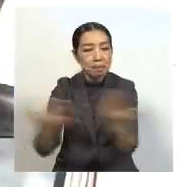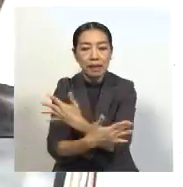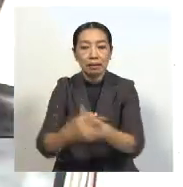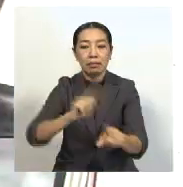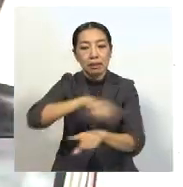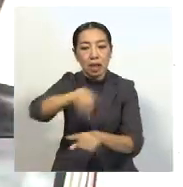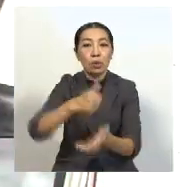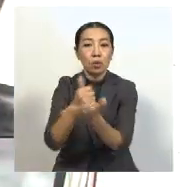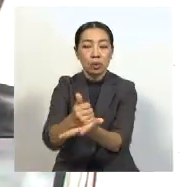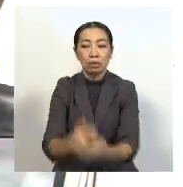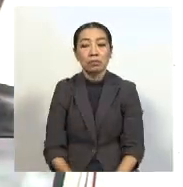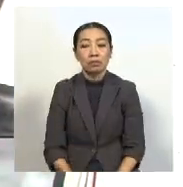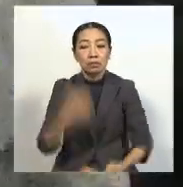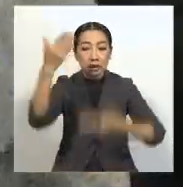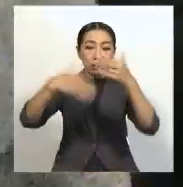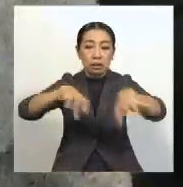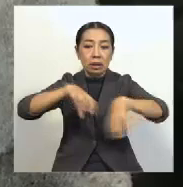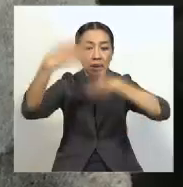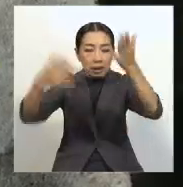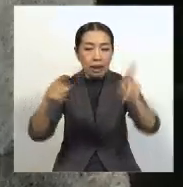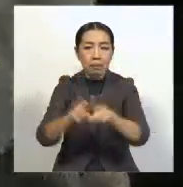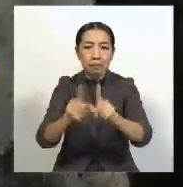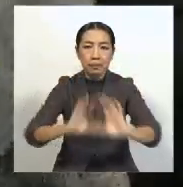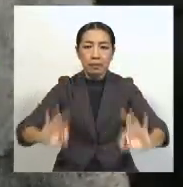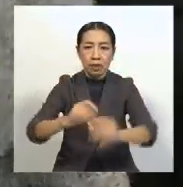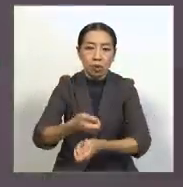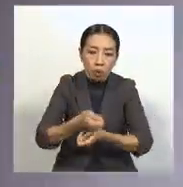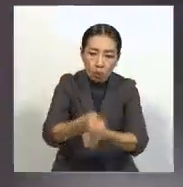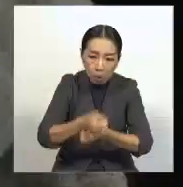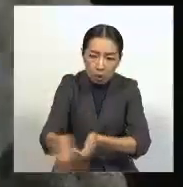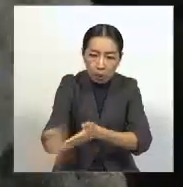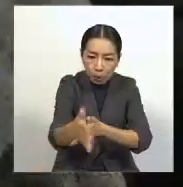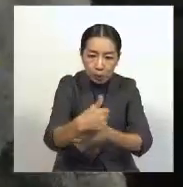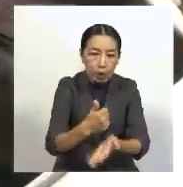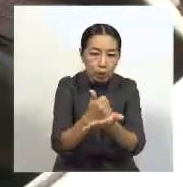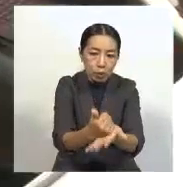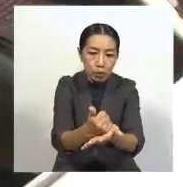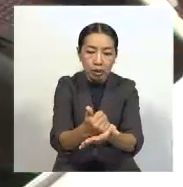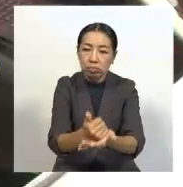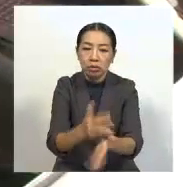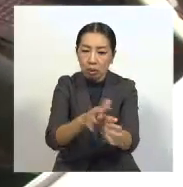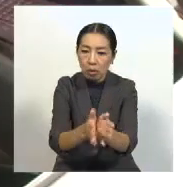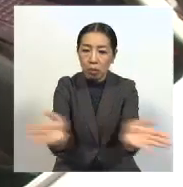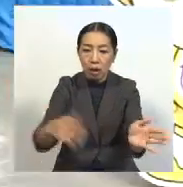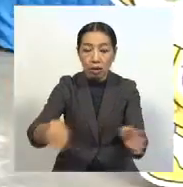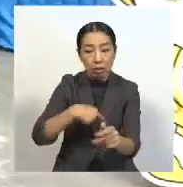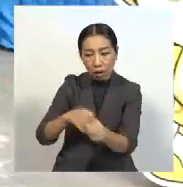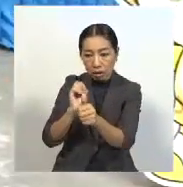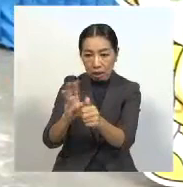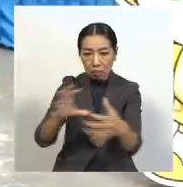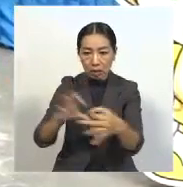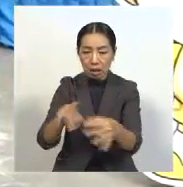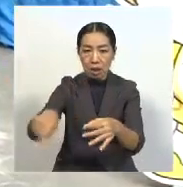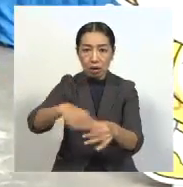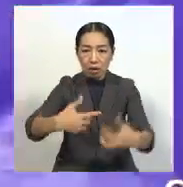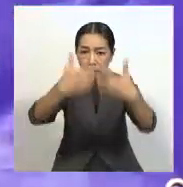โดยกิจกรรมหลักๆก็ยังเป็นการจัดกิจกรรมบิ๊กคลีนนิ่งในพื้นที่ประสบอุทกภัยนอกจากนี้ยังมีการให้คำปรึกษาการฟื้นฟูเ